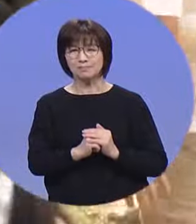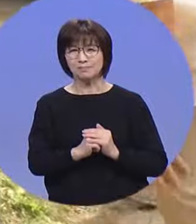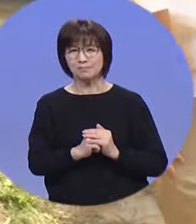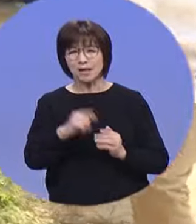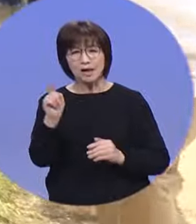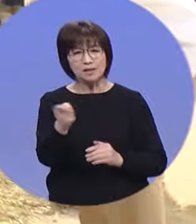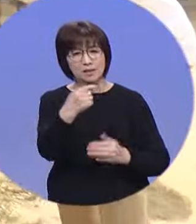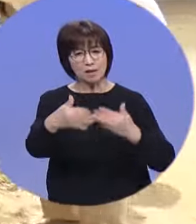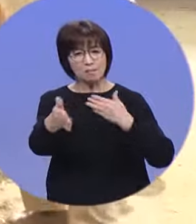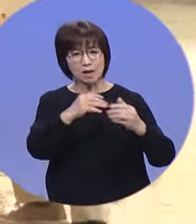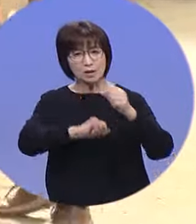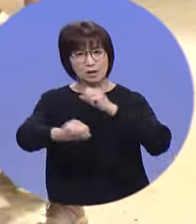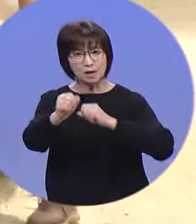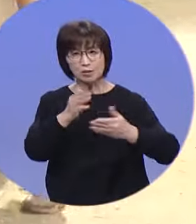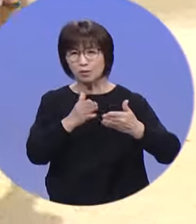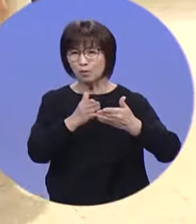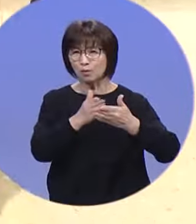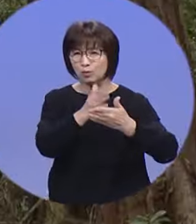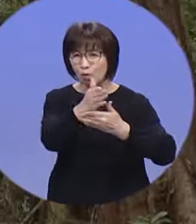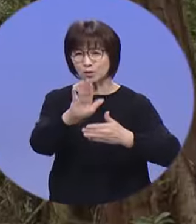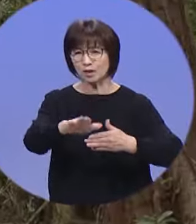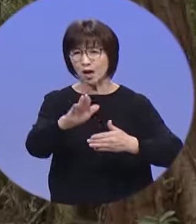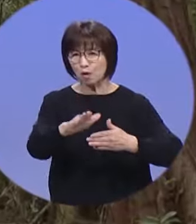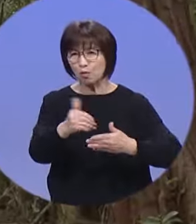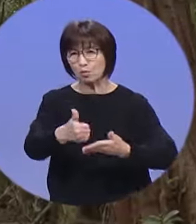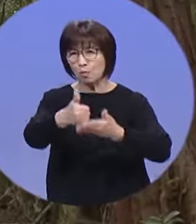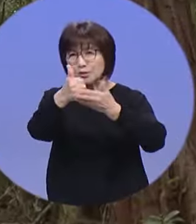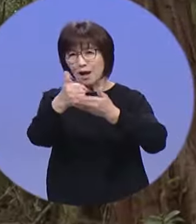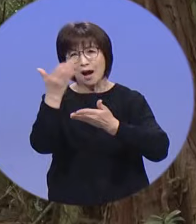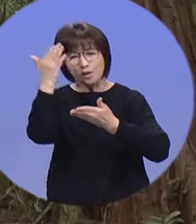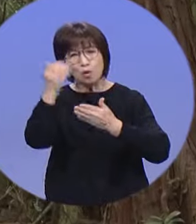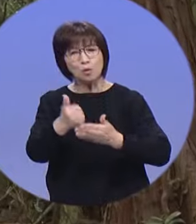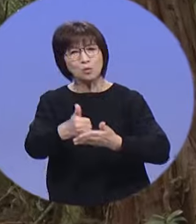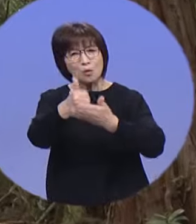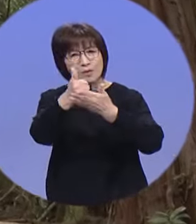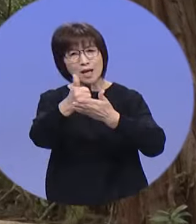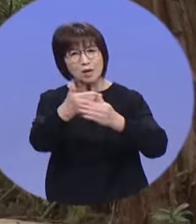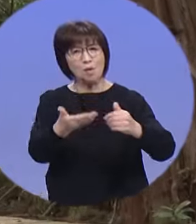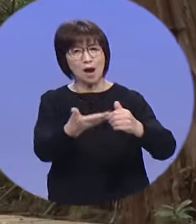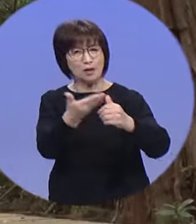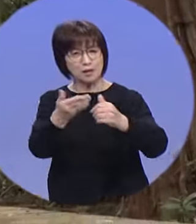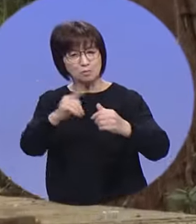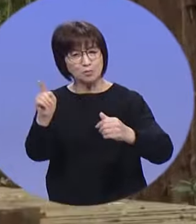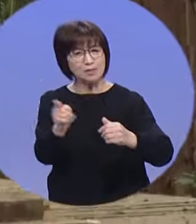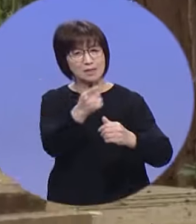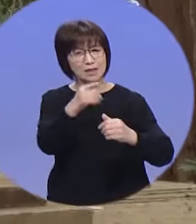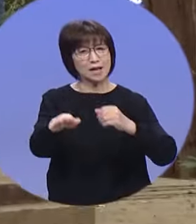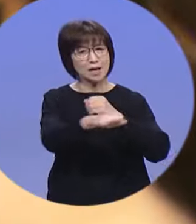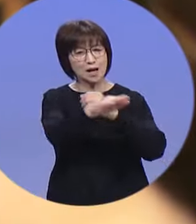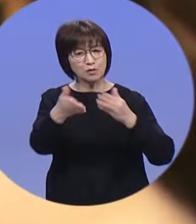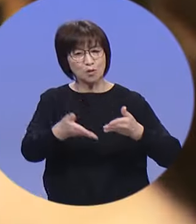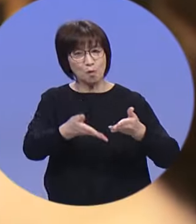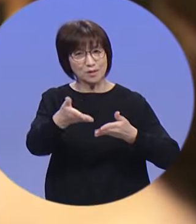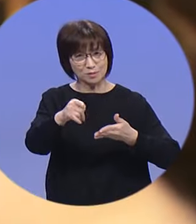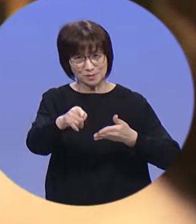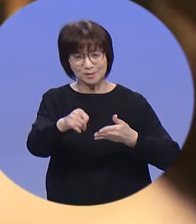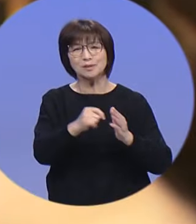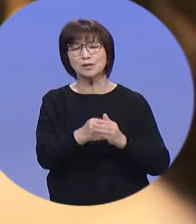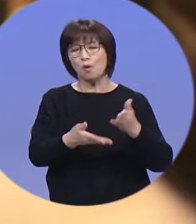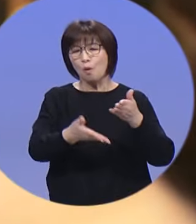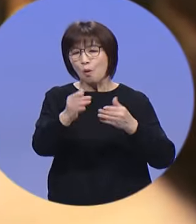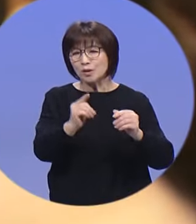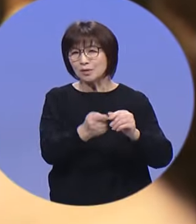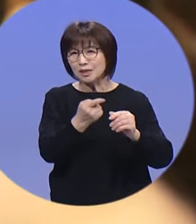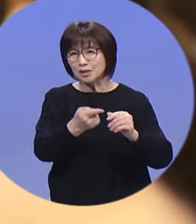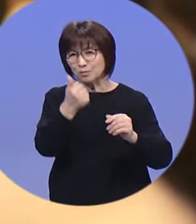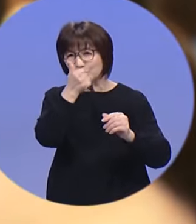自然体験活動を通して子どもの主体性や創造性を育む自然環境保育をはじめ、保育の質